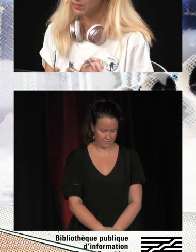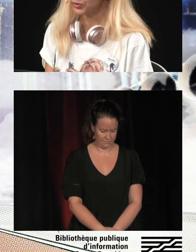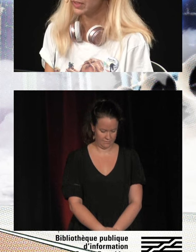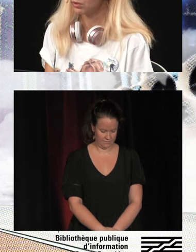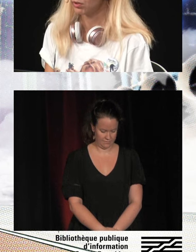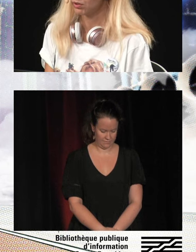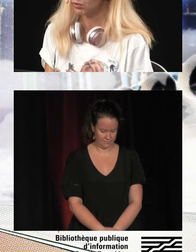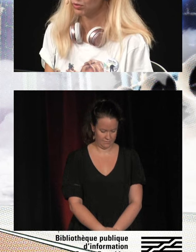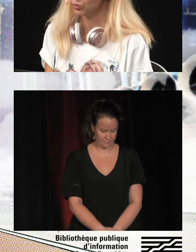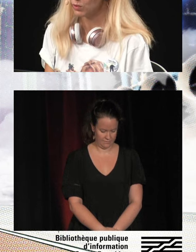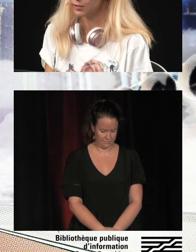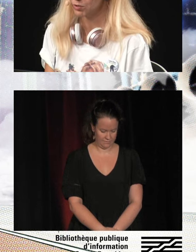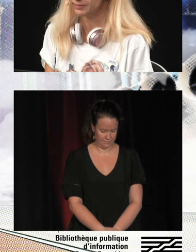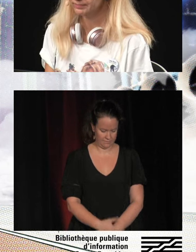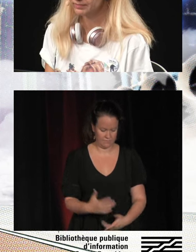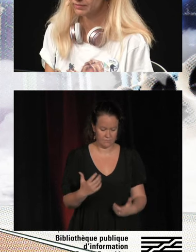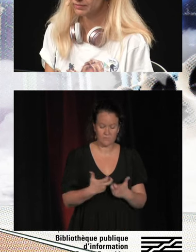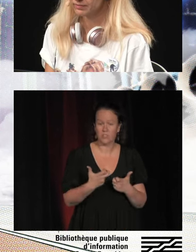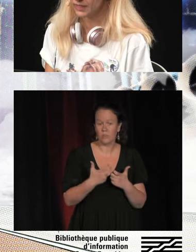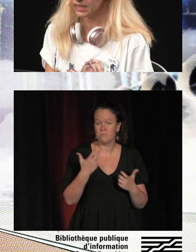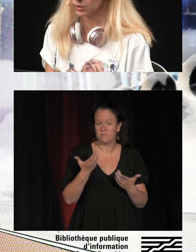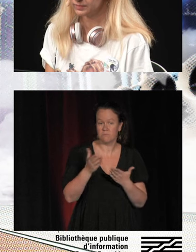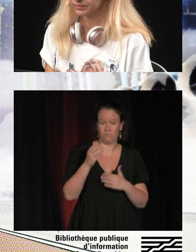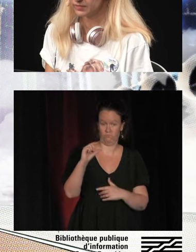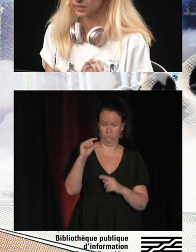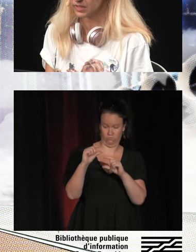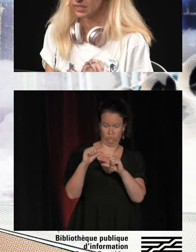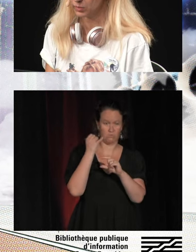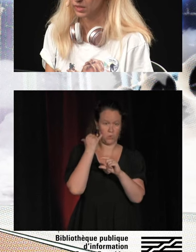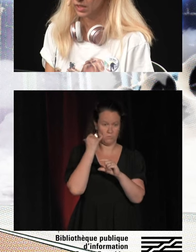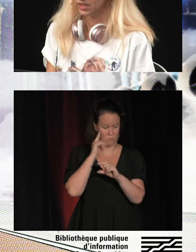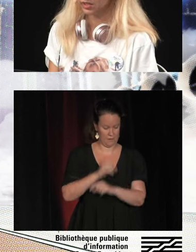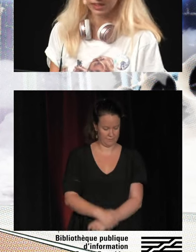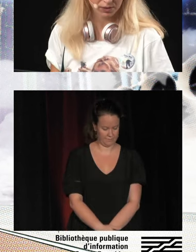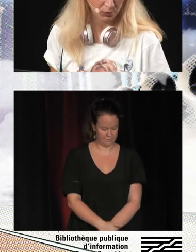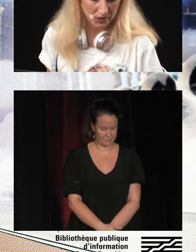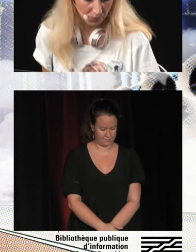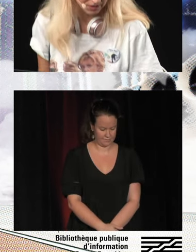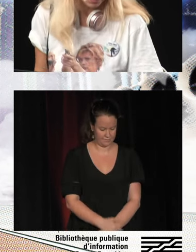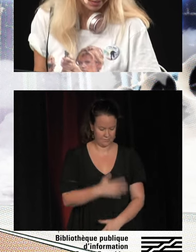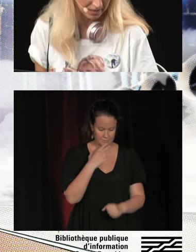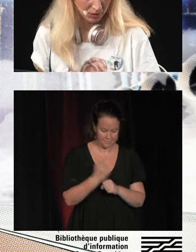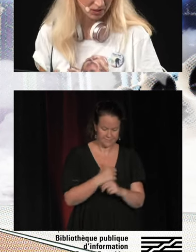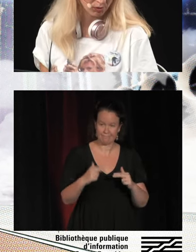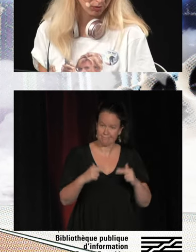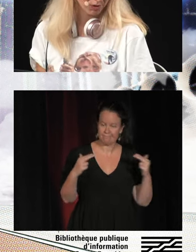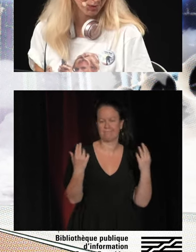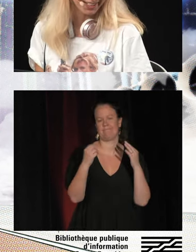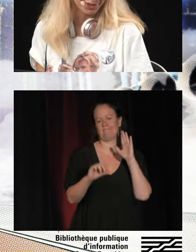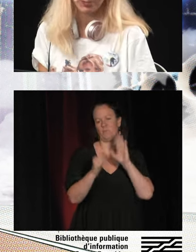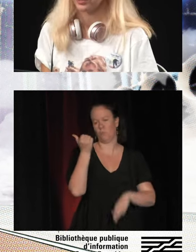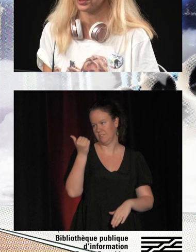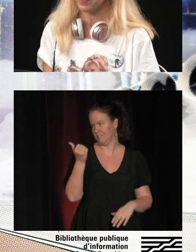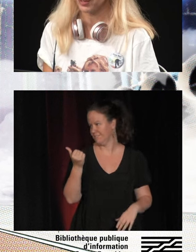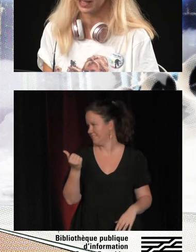Jamais le jeu va me donner une double barre jaune. Allô ? Voilà, c'est bon. Ok, niveau 10, on a atteint la moitié du jeu. Le